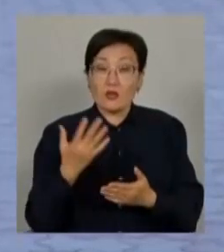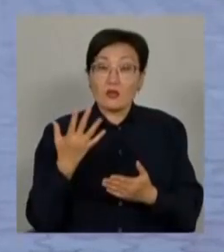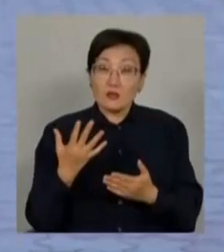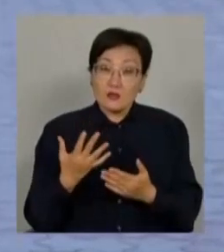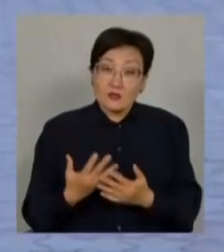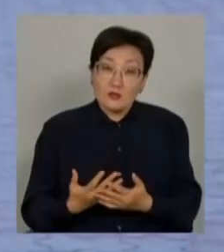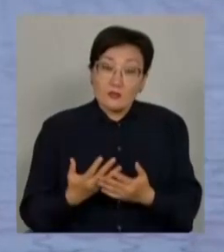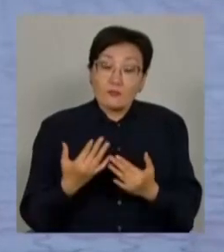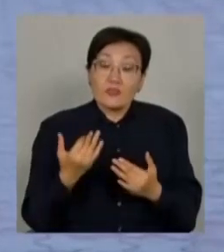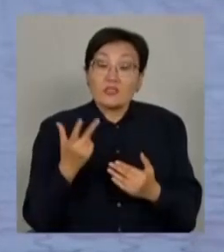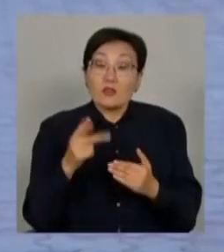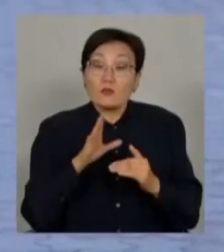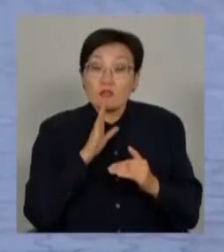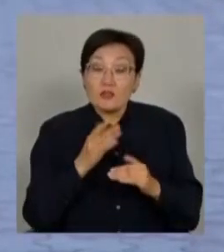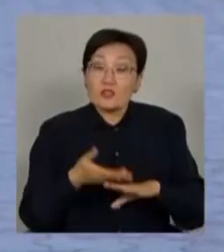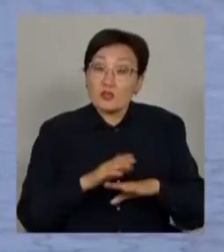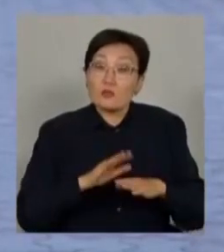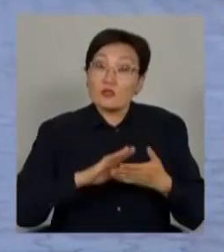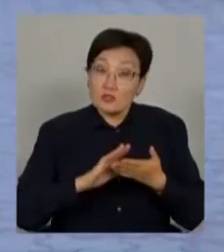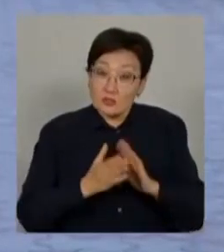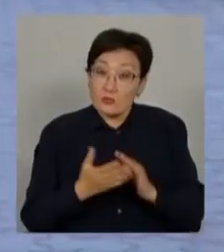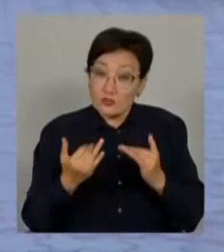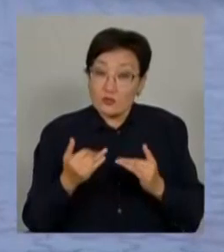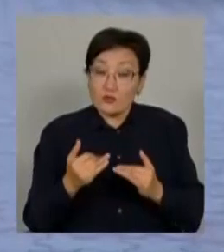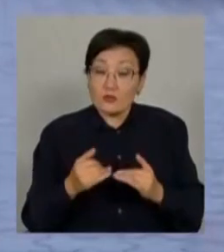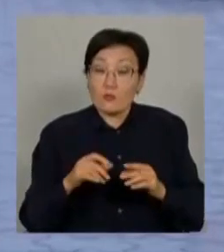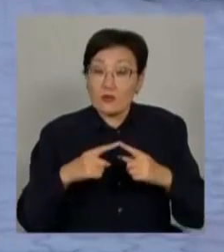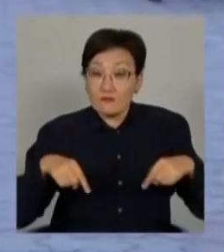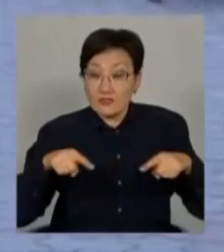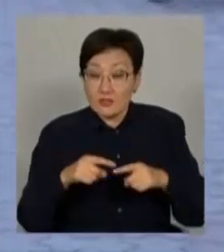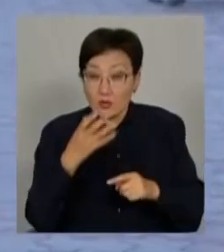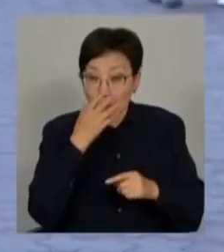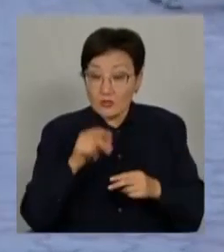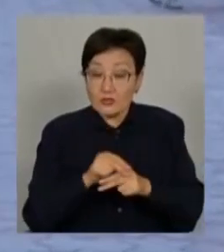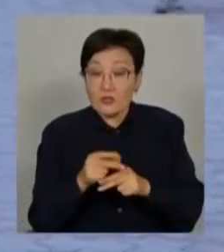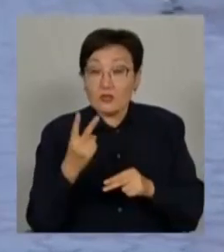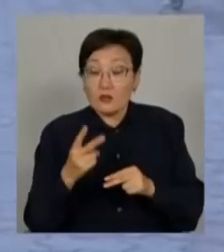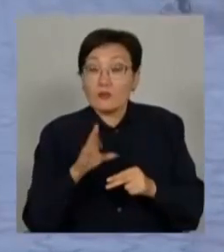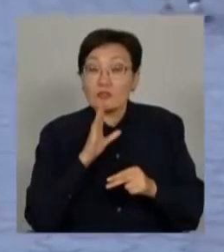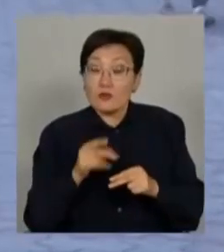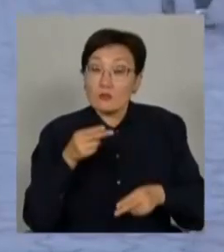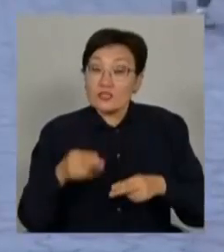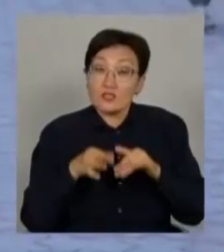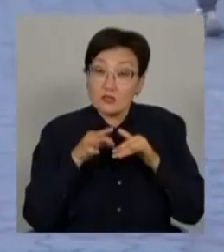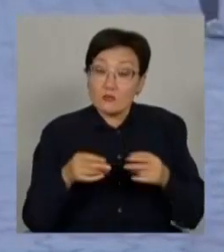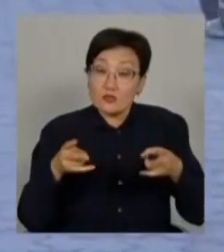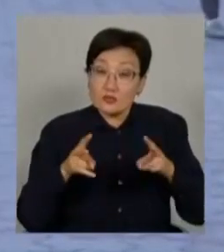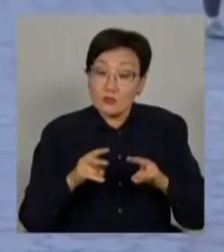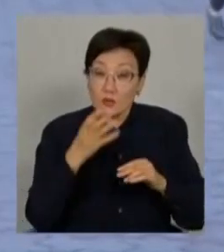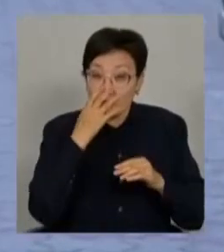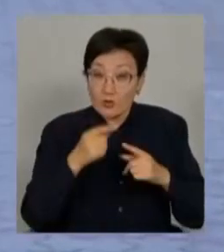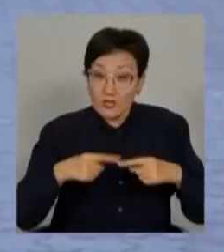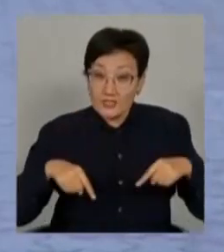стабилизировать. Три девушки в тяжелом состоянии. Сейчас они в отделении реанимации. Двоим из них сделали операции. Остальные в